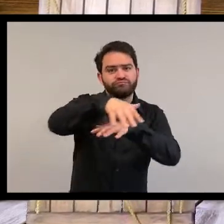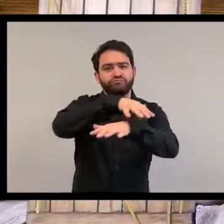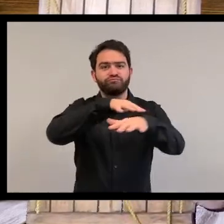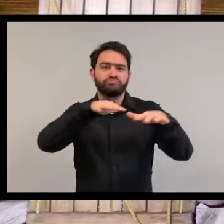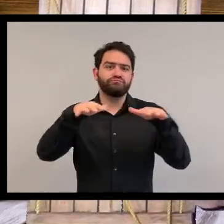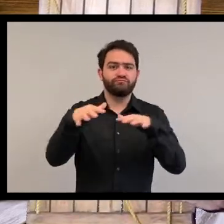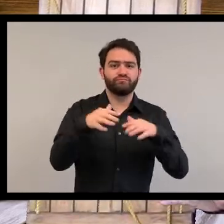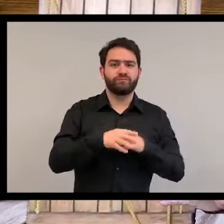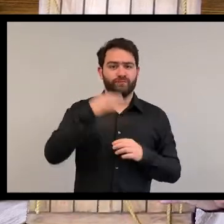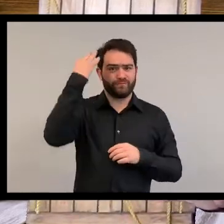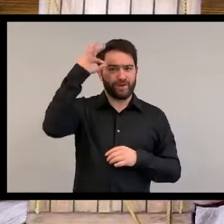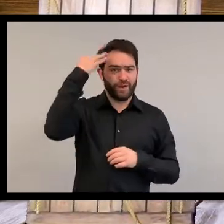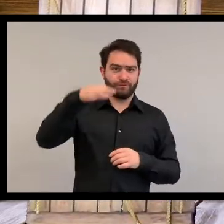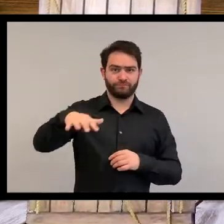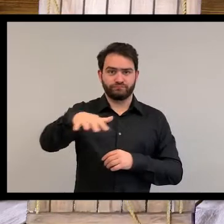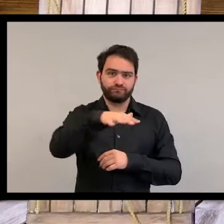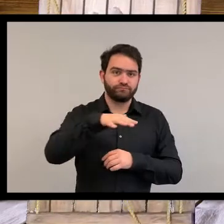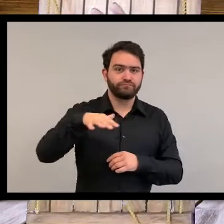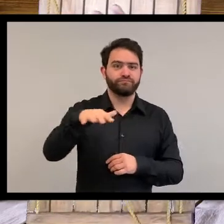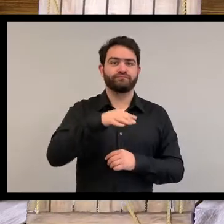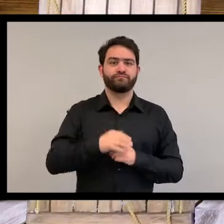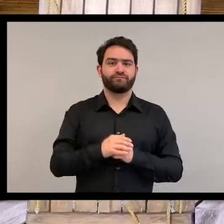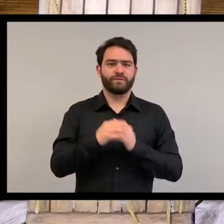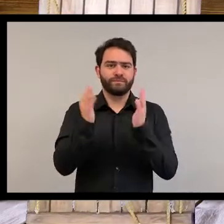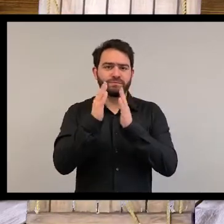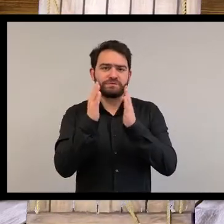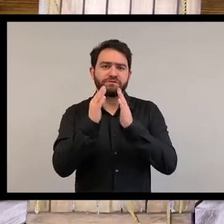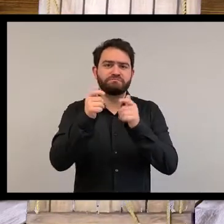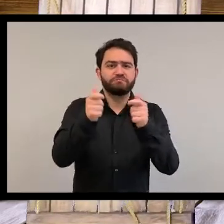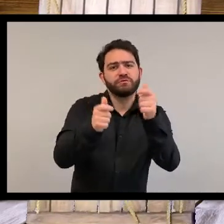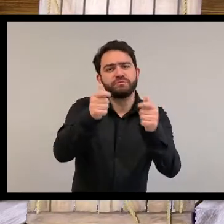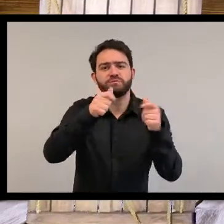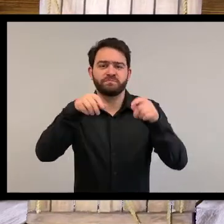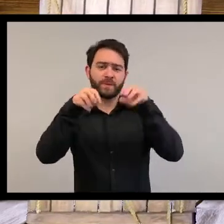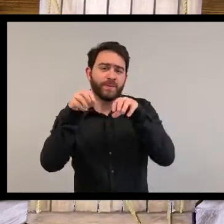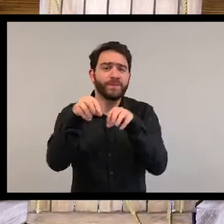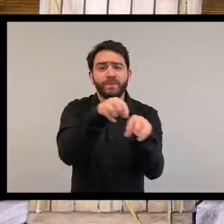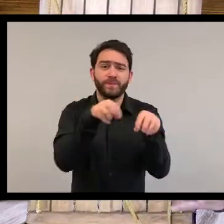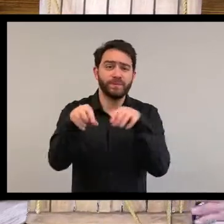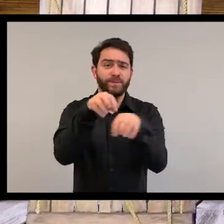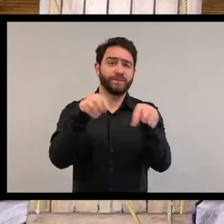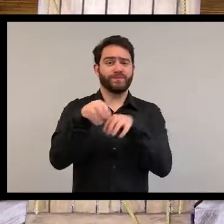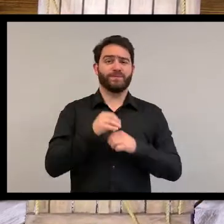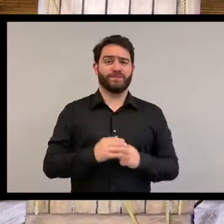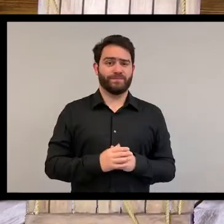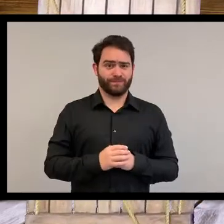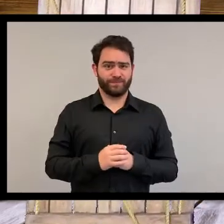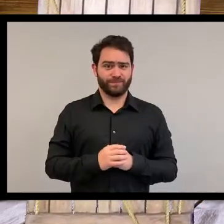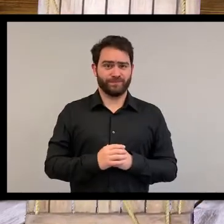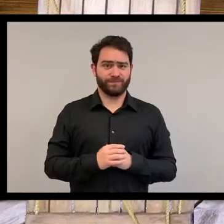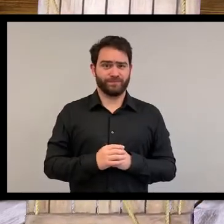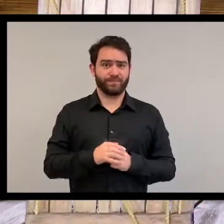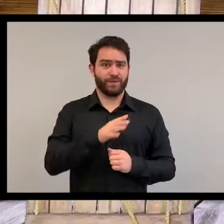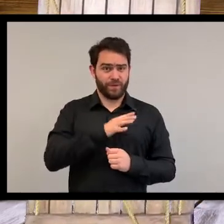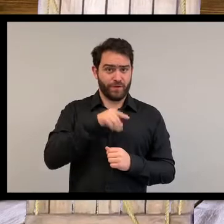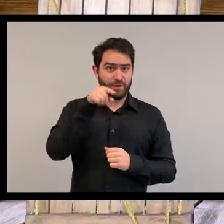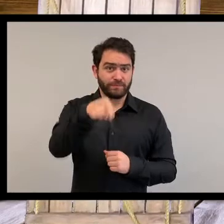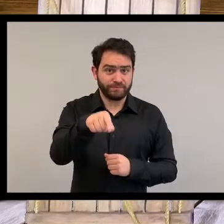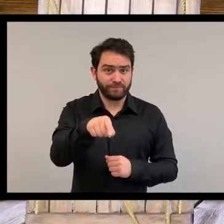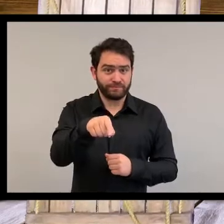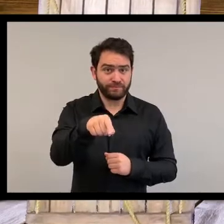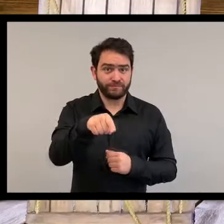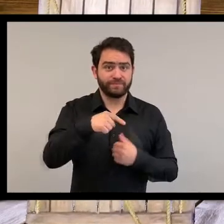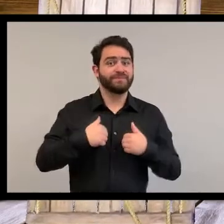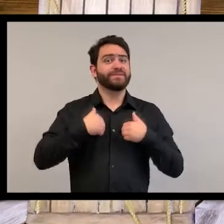coincé entre la côte et la grande usine de pâte et papier. Puis, sur le lot voisin qui est tout